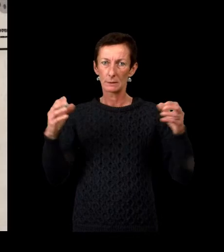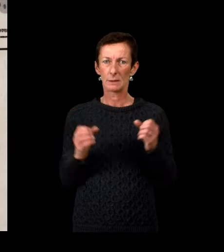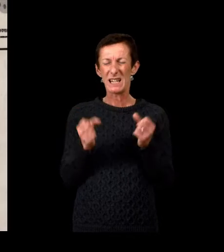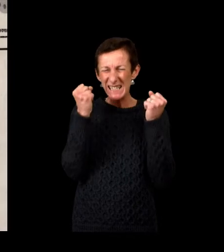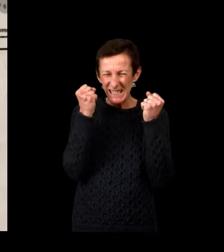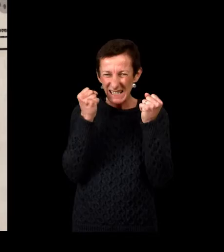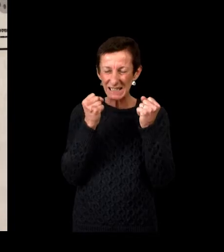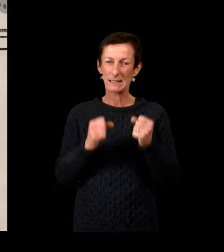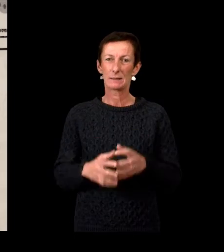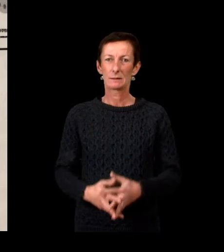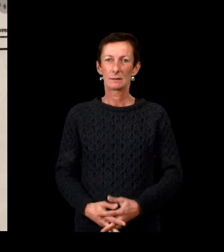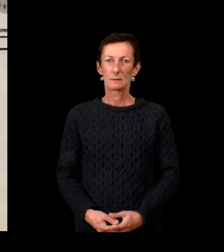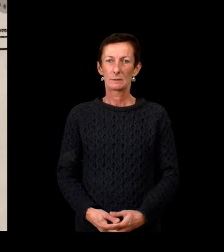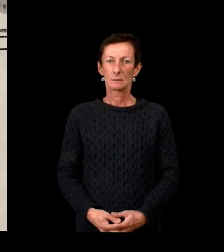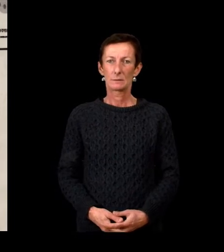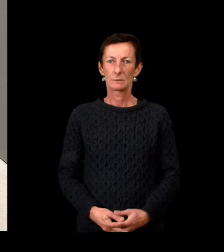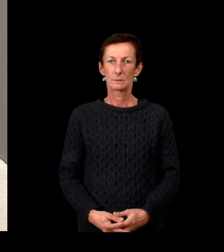Ah!